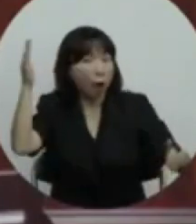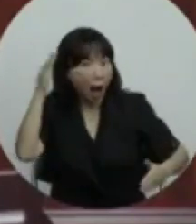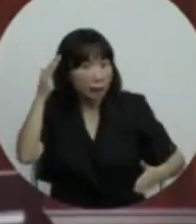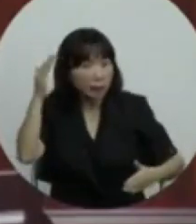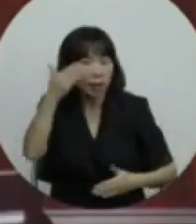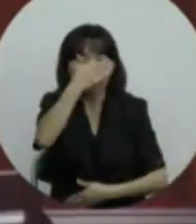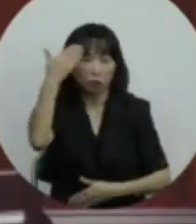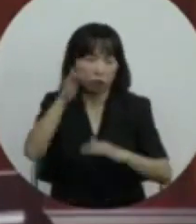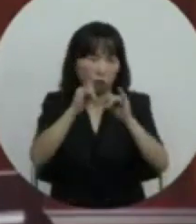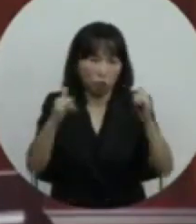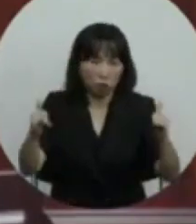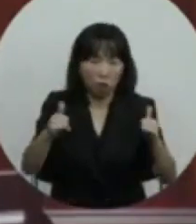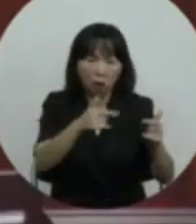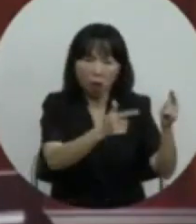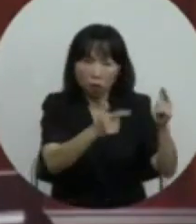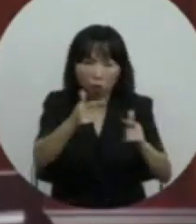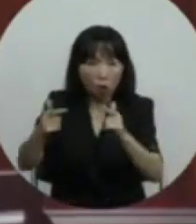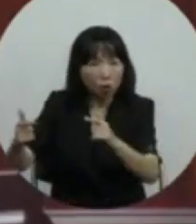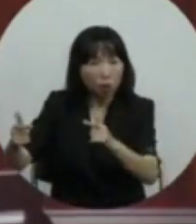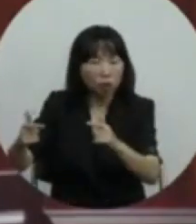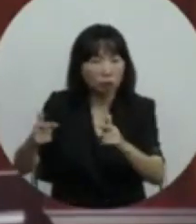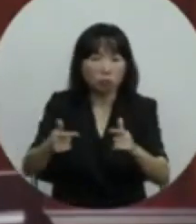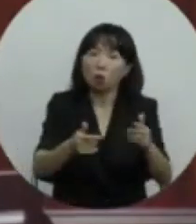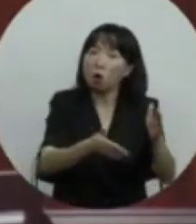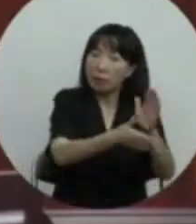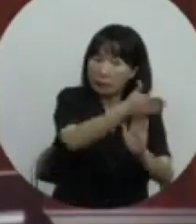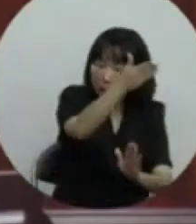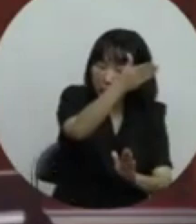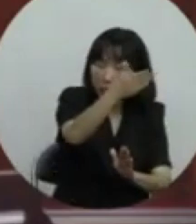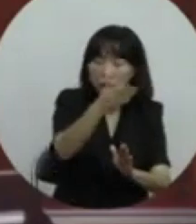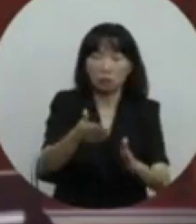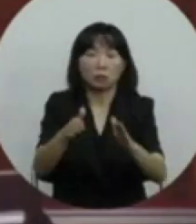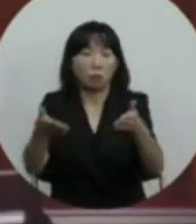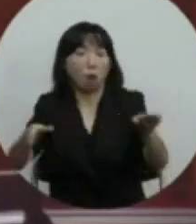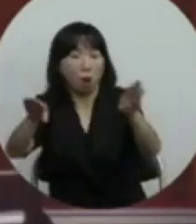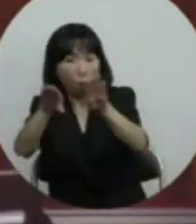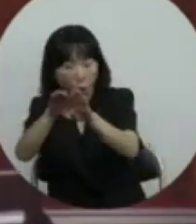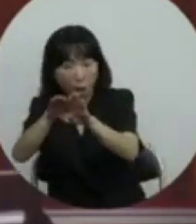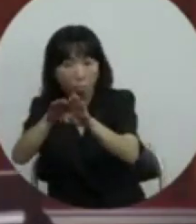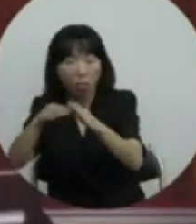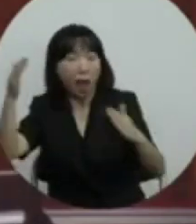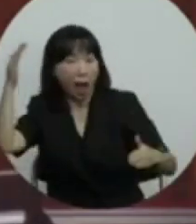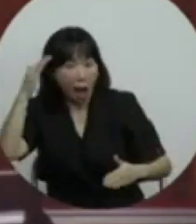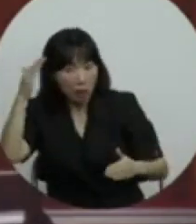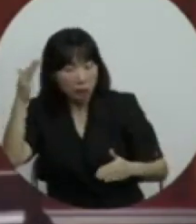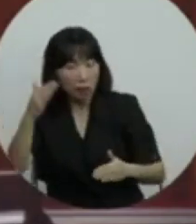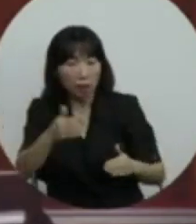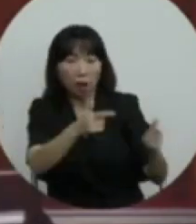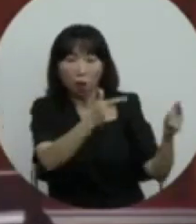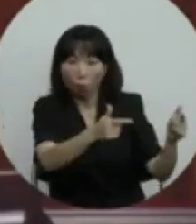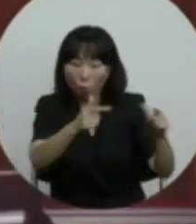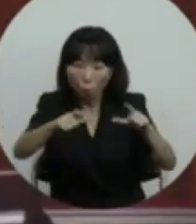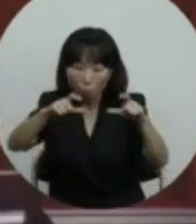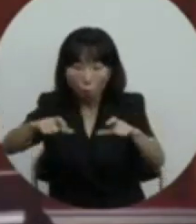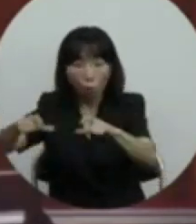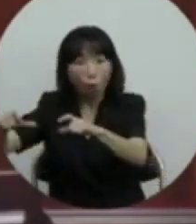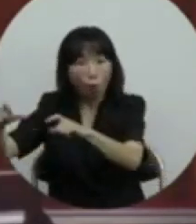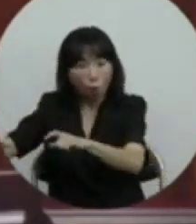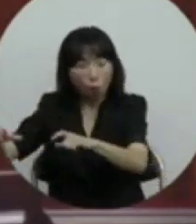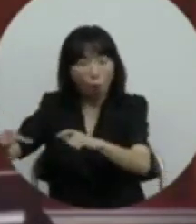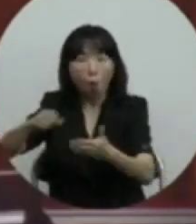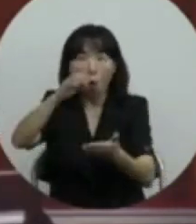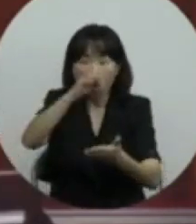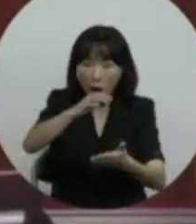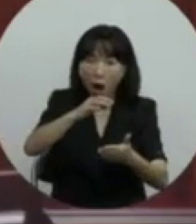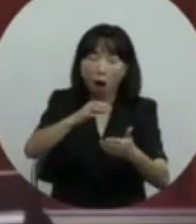계층의 참여를 위한 민, 관, 학, 연계 추진의 분과회의 활성화 등 양적, 질적